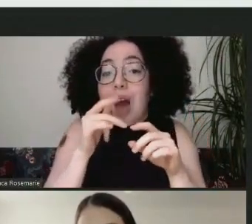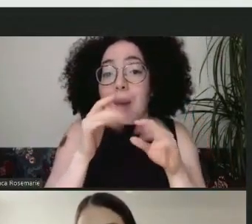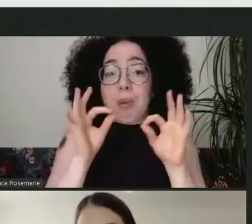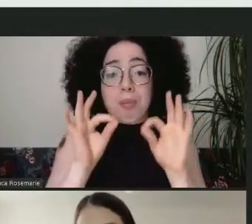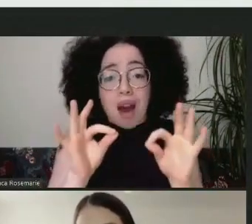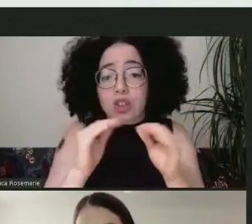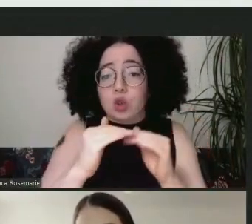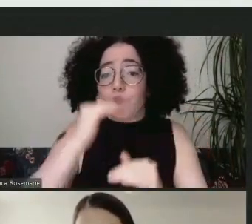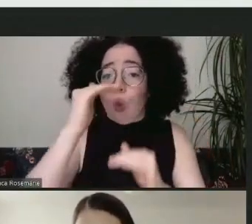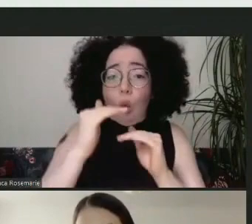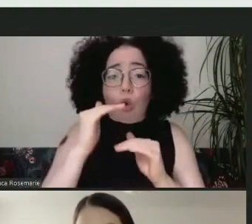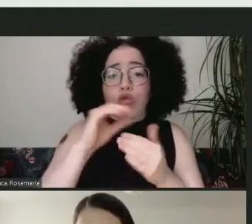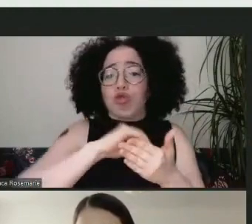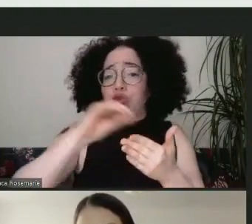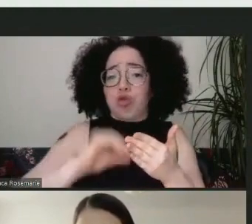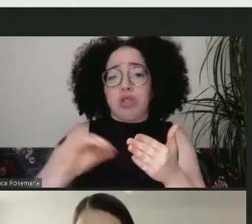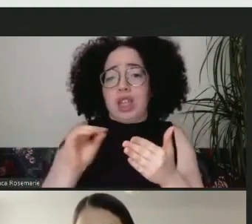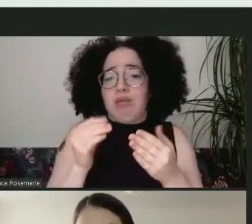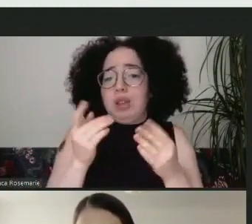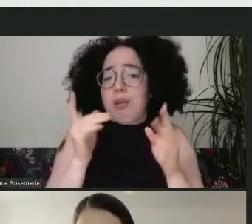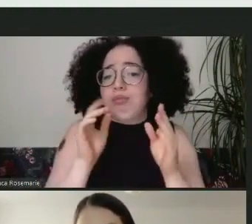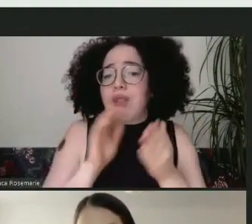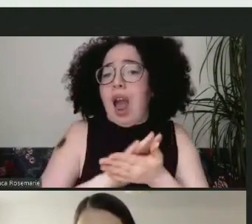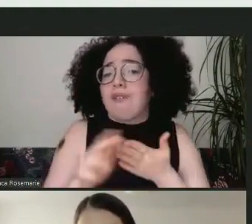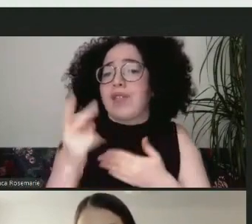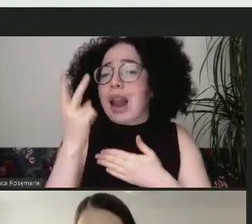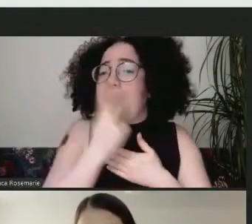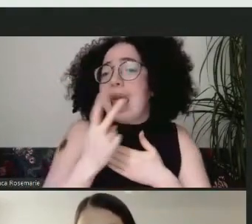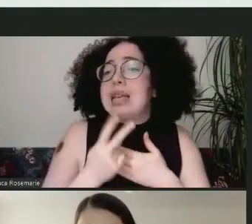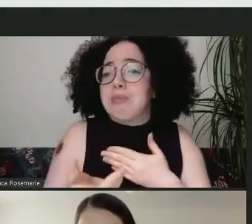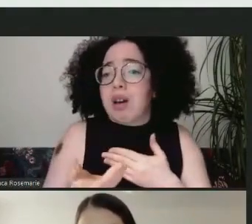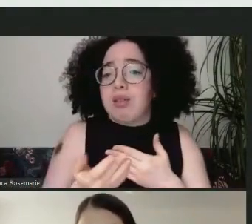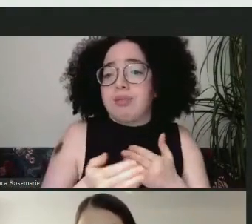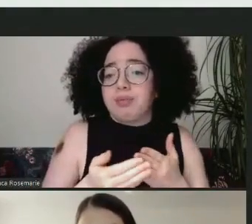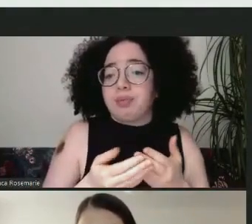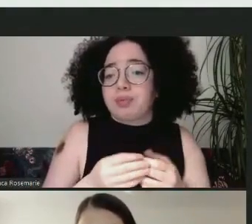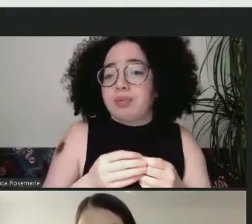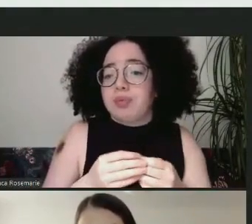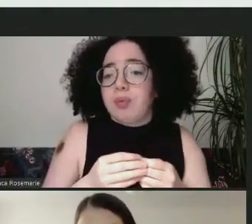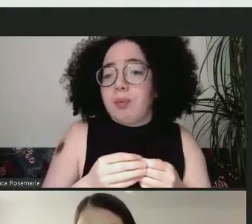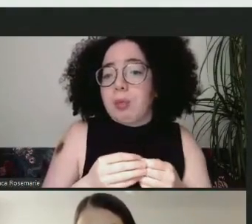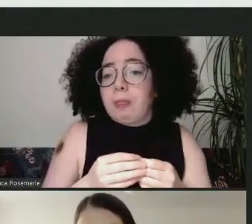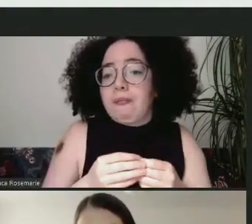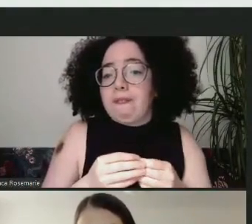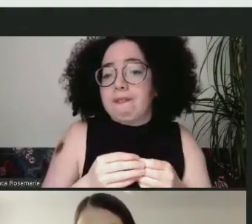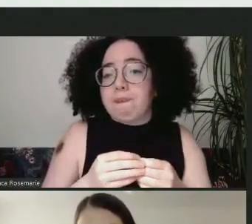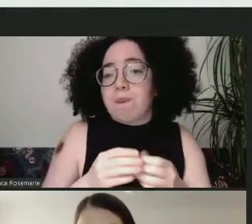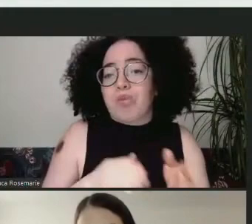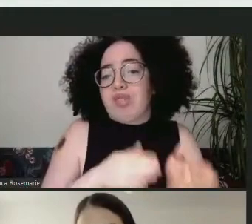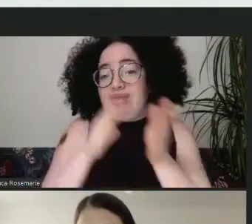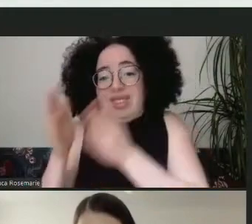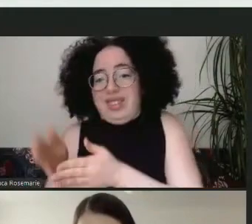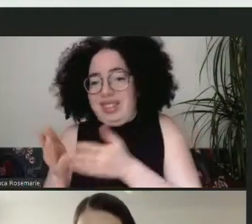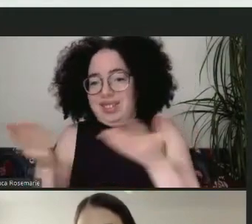Wichtig ist, dass man es gut sehen kann, dass die Farben passen, dass die Größe der Schrift gut passt und dass man es eben einfach lesen